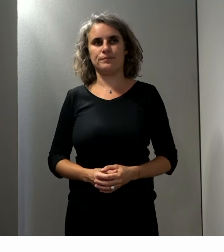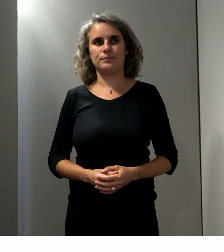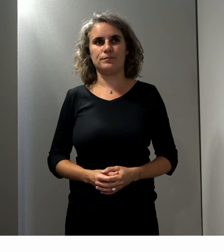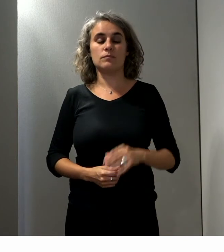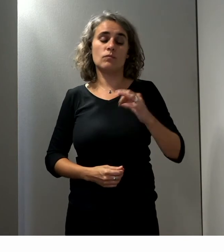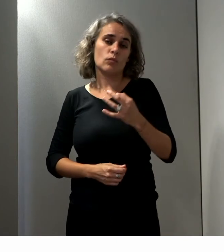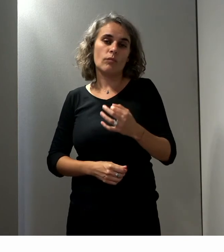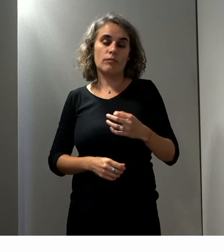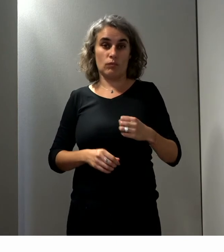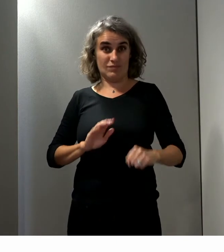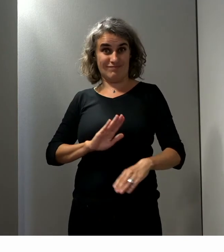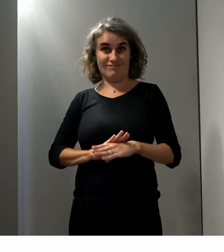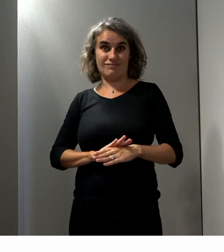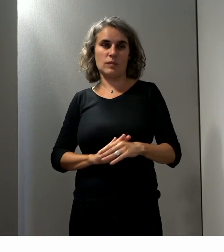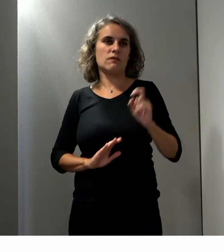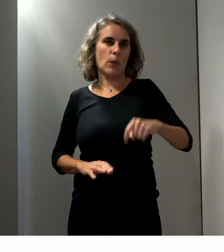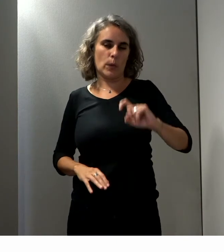je pense, dès le départ.